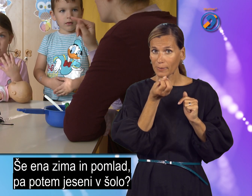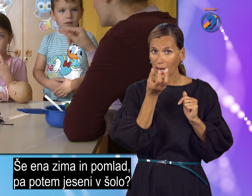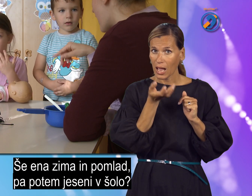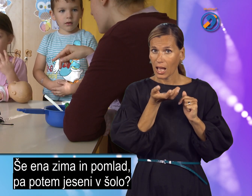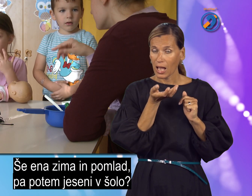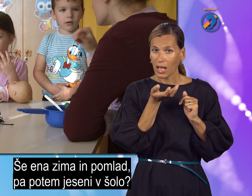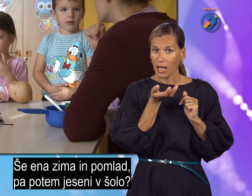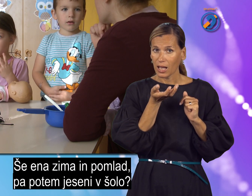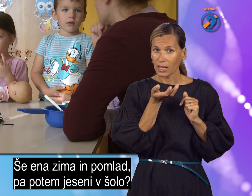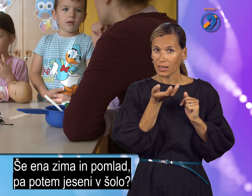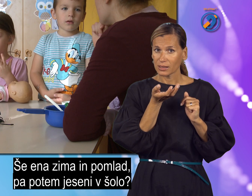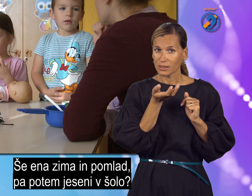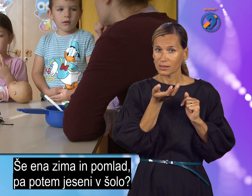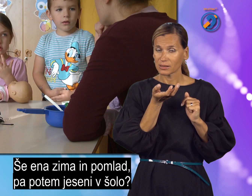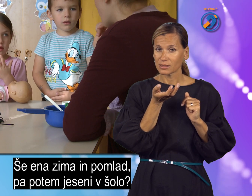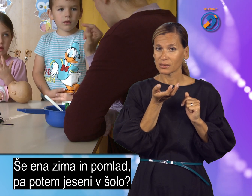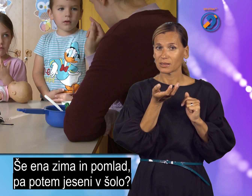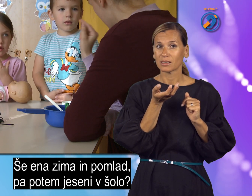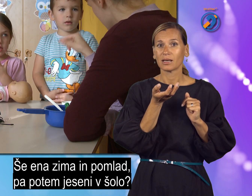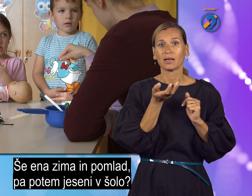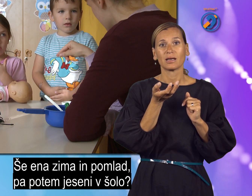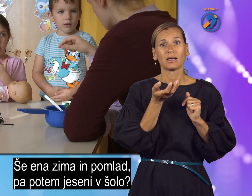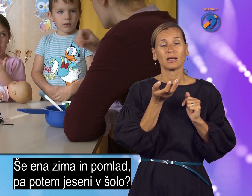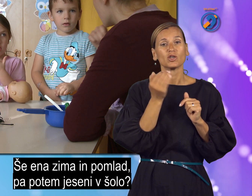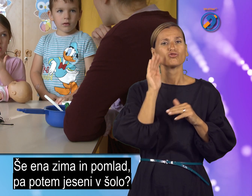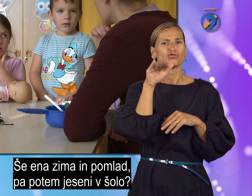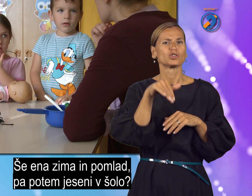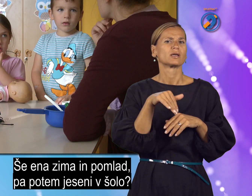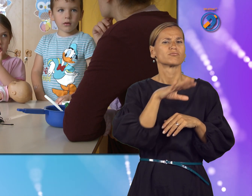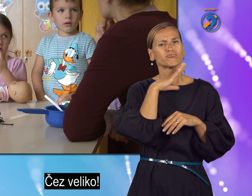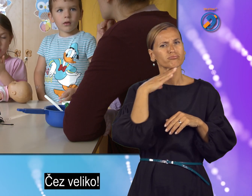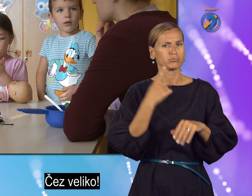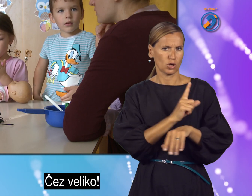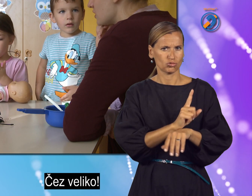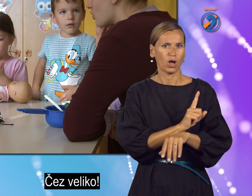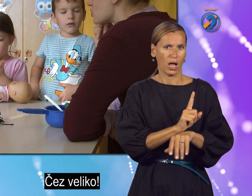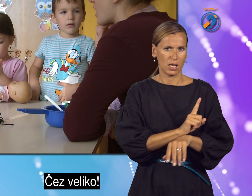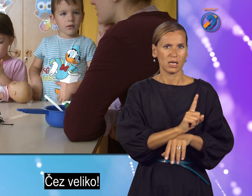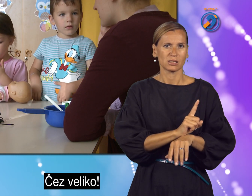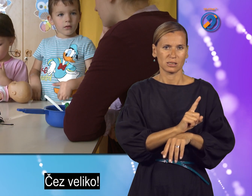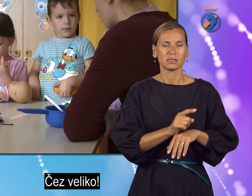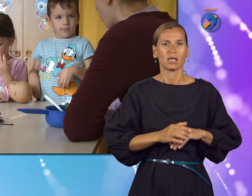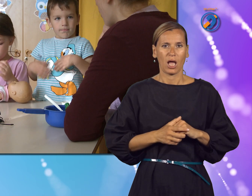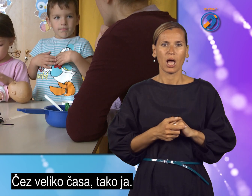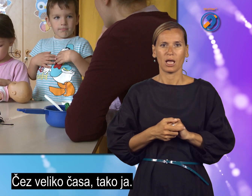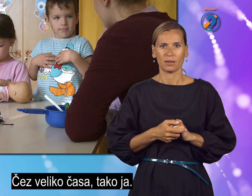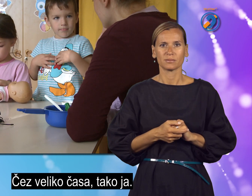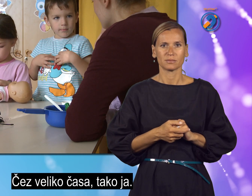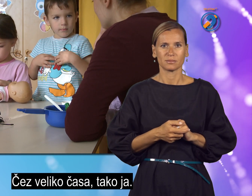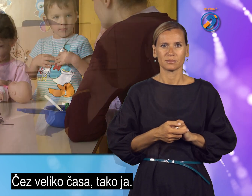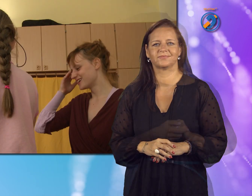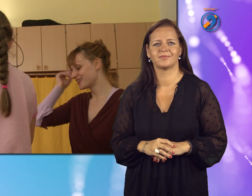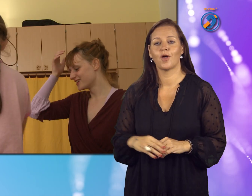pa pomlad, pa potem jesen v šolo. Čez veliko časa, tako